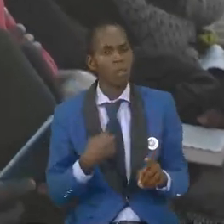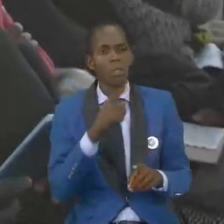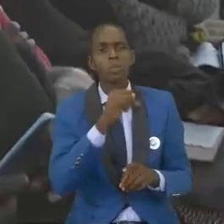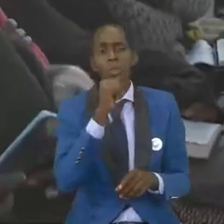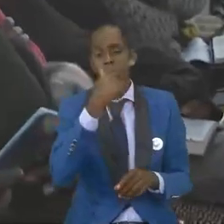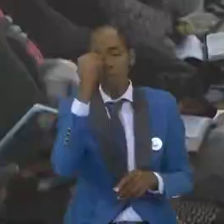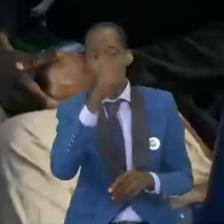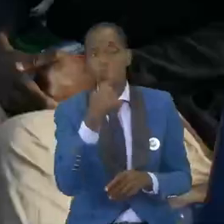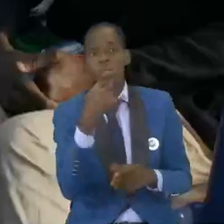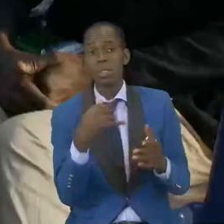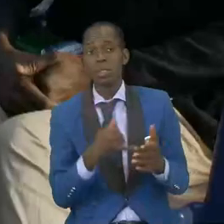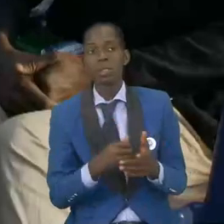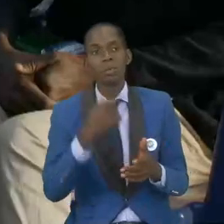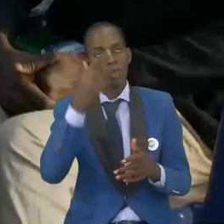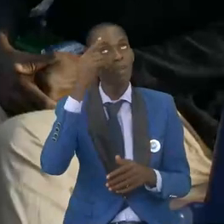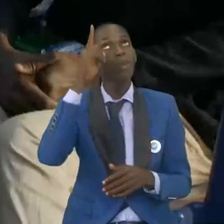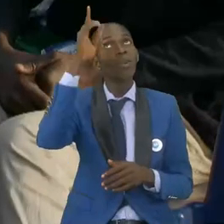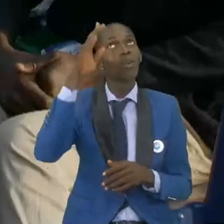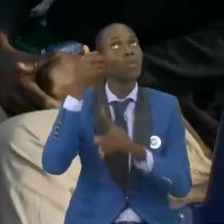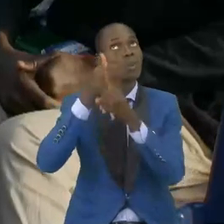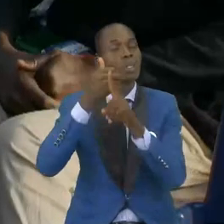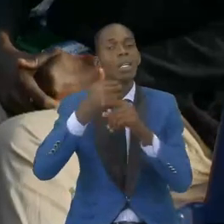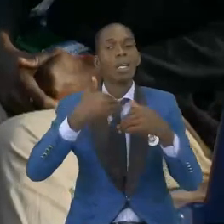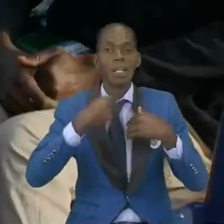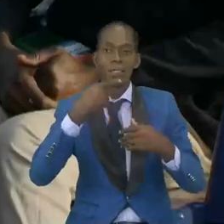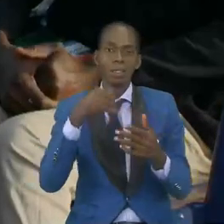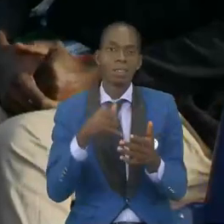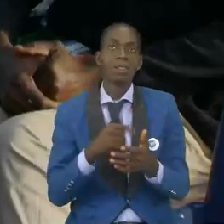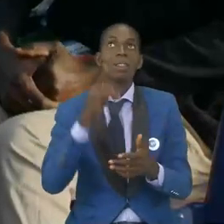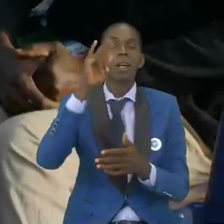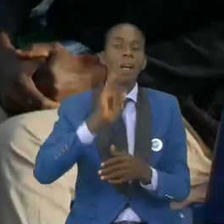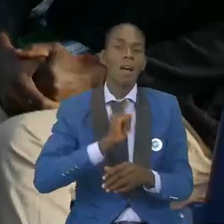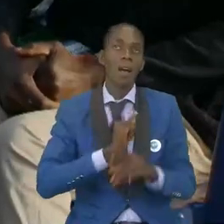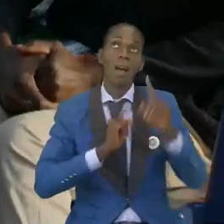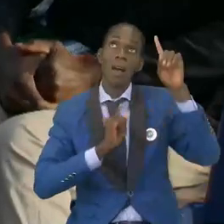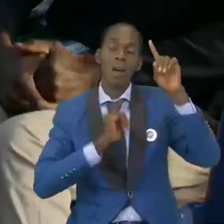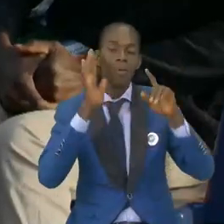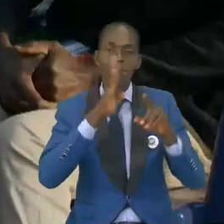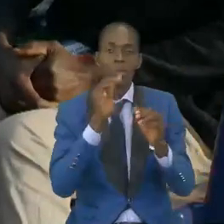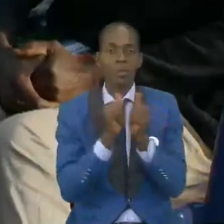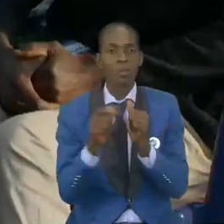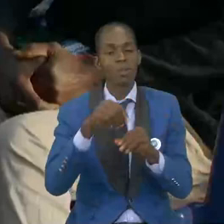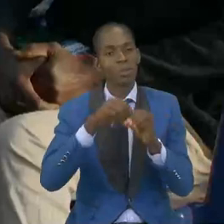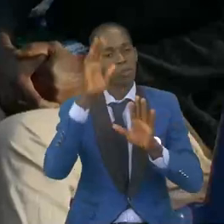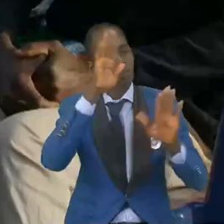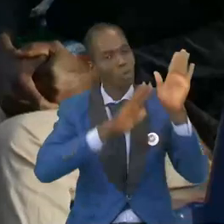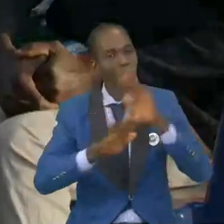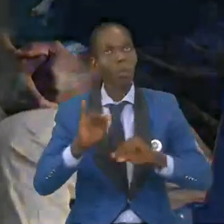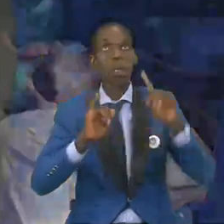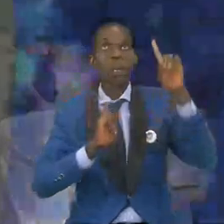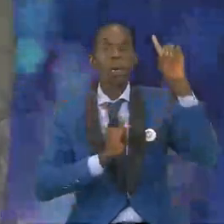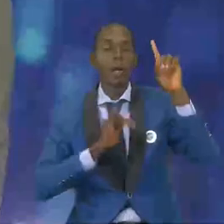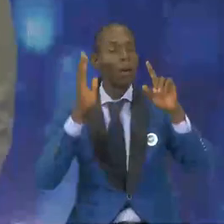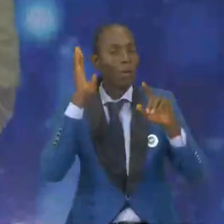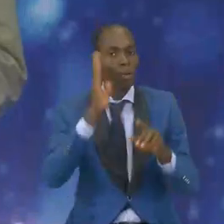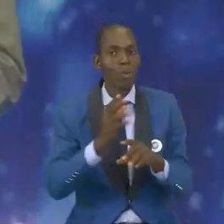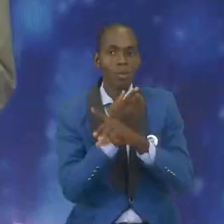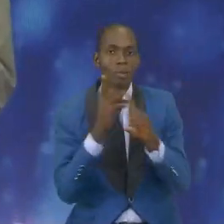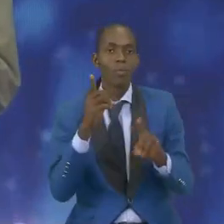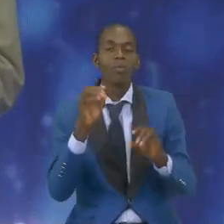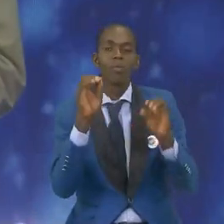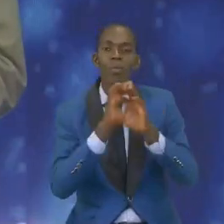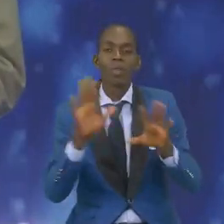je sais va me délivrer. Pas parce que tu l'as dit, Dieu lui-même l'a dit. Et je serai avec toi dans les